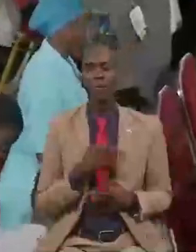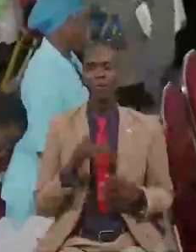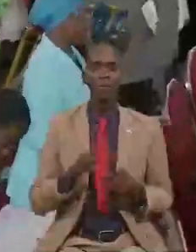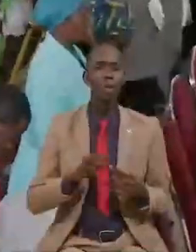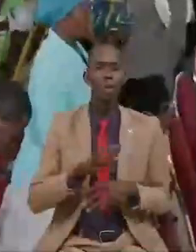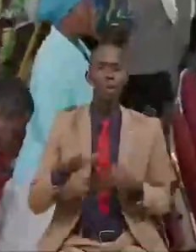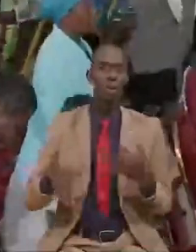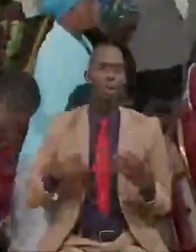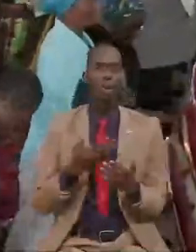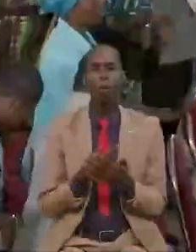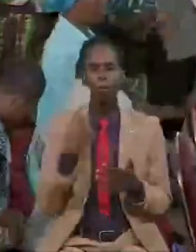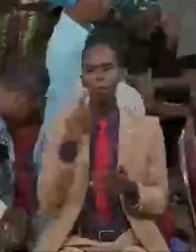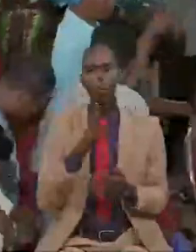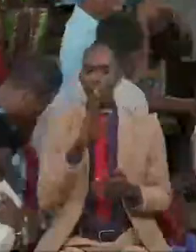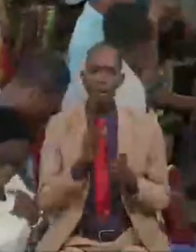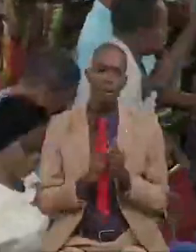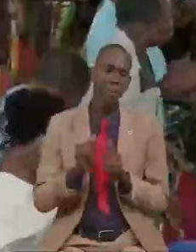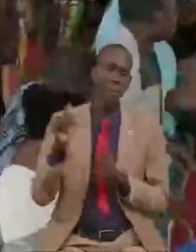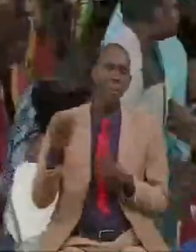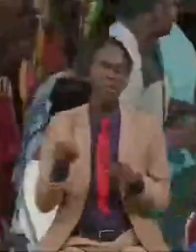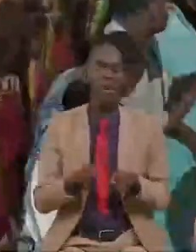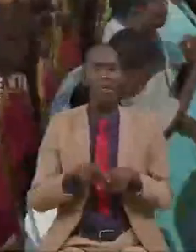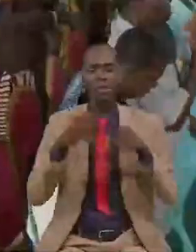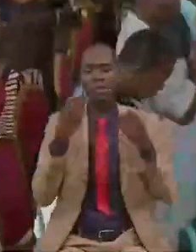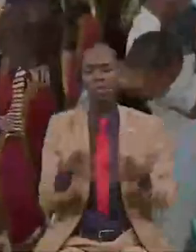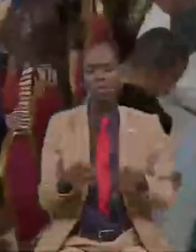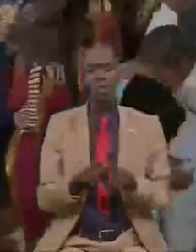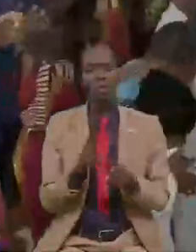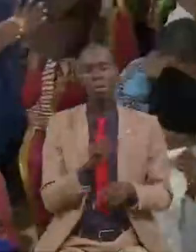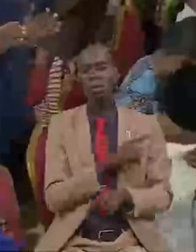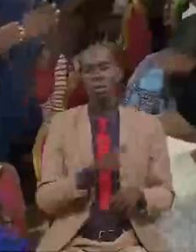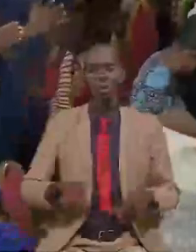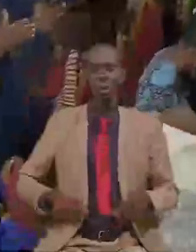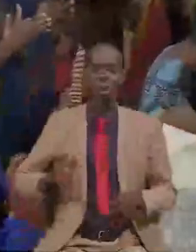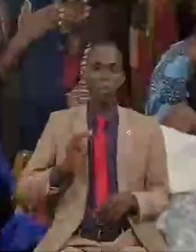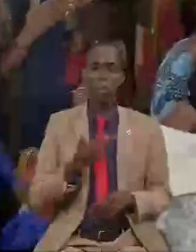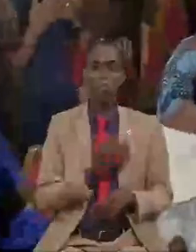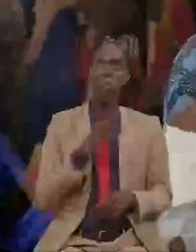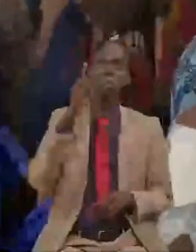et pour ceux qui sont loin, en aussi grand nombre qu'il était notre Dieu, les appellera.